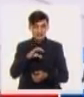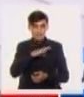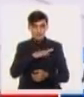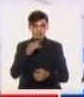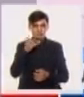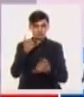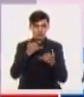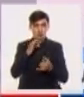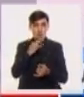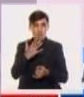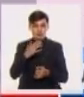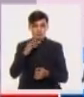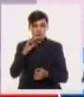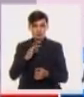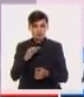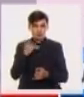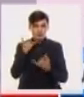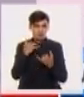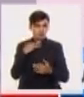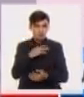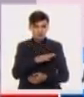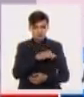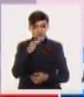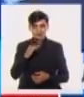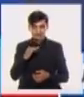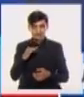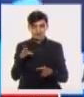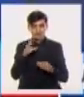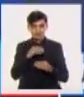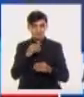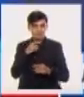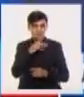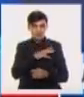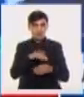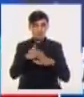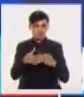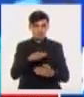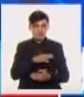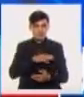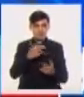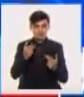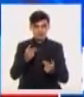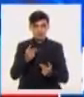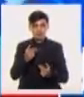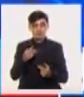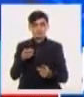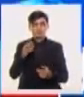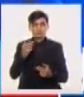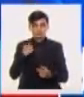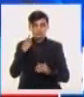вызовов неотложки приезжают с опозданием. И такой показатель вполне допустим. Я понимаю, что каждый житель Астаны,